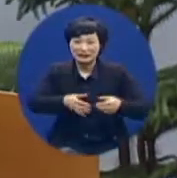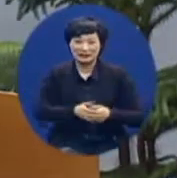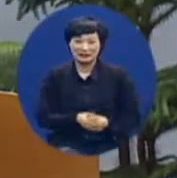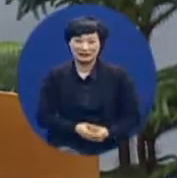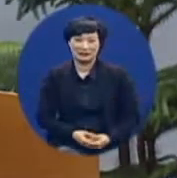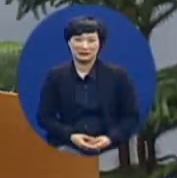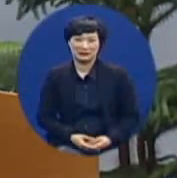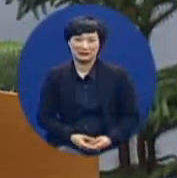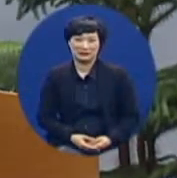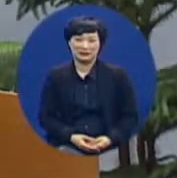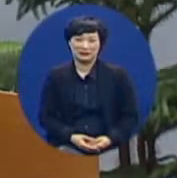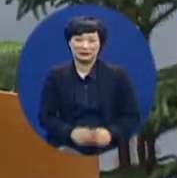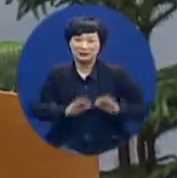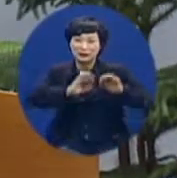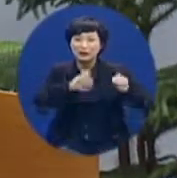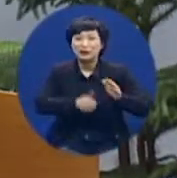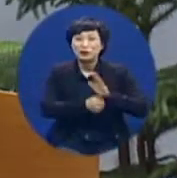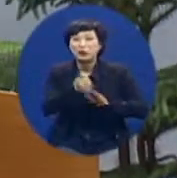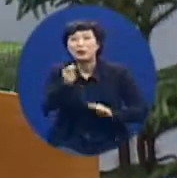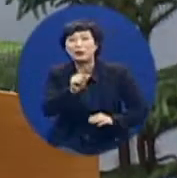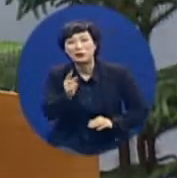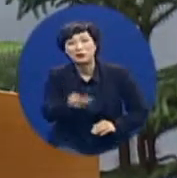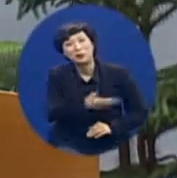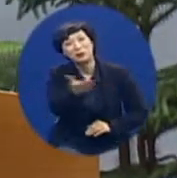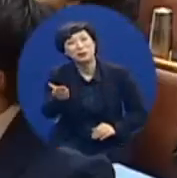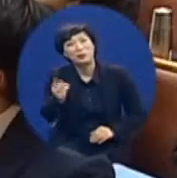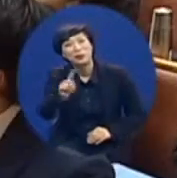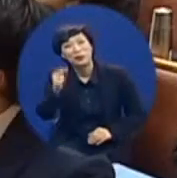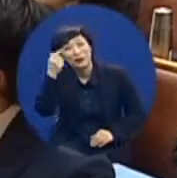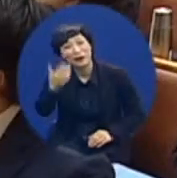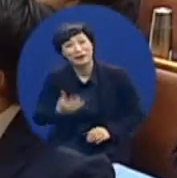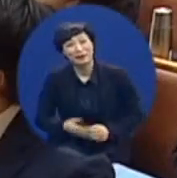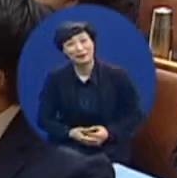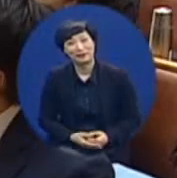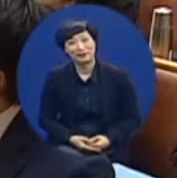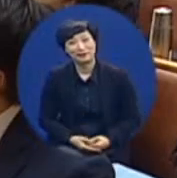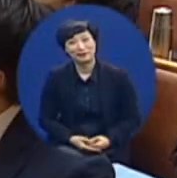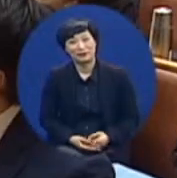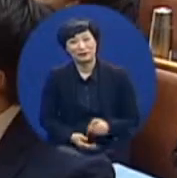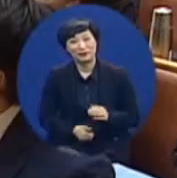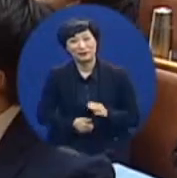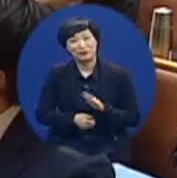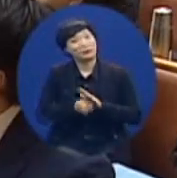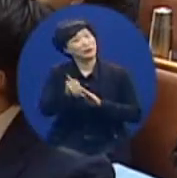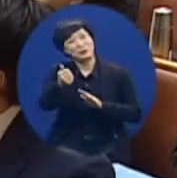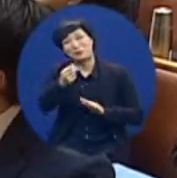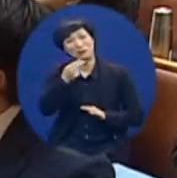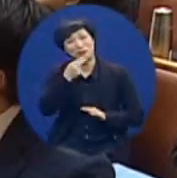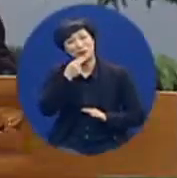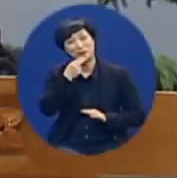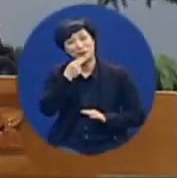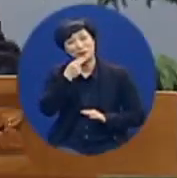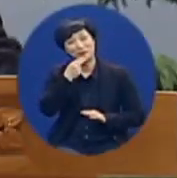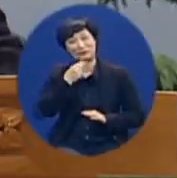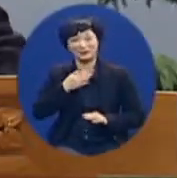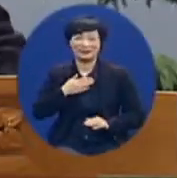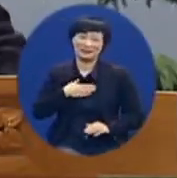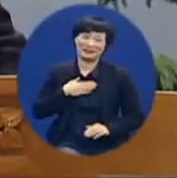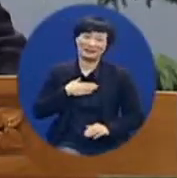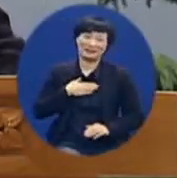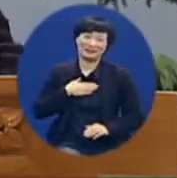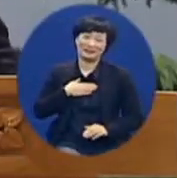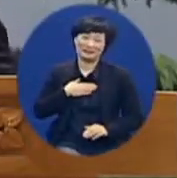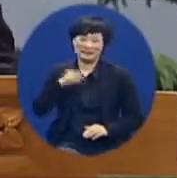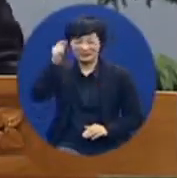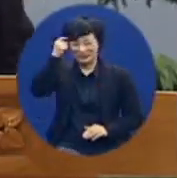세상에는 세상에 무슨 소망이 있어요 소망이 없어 저는 내가